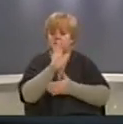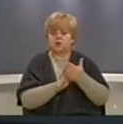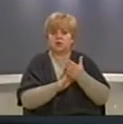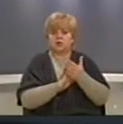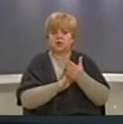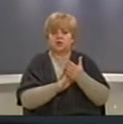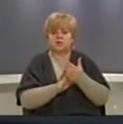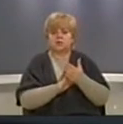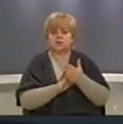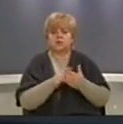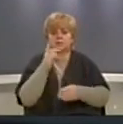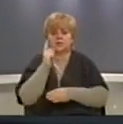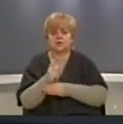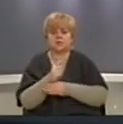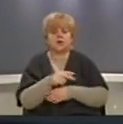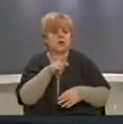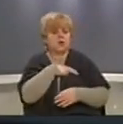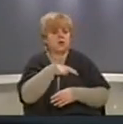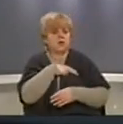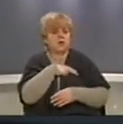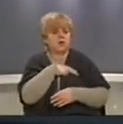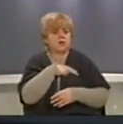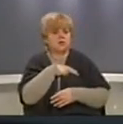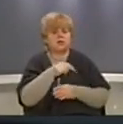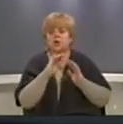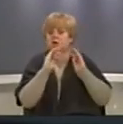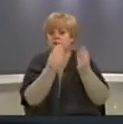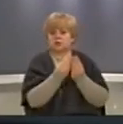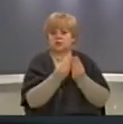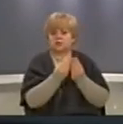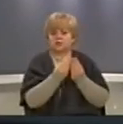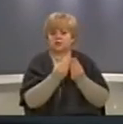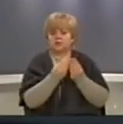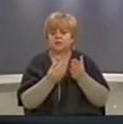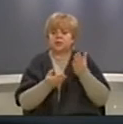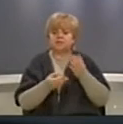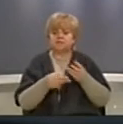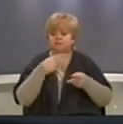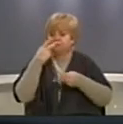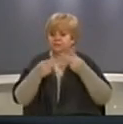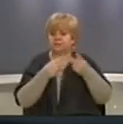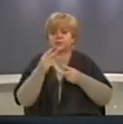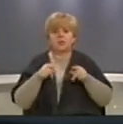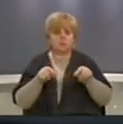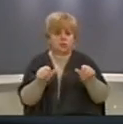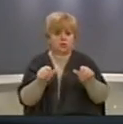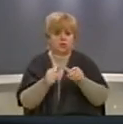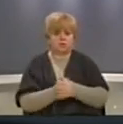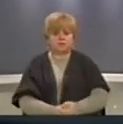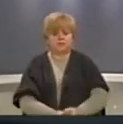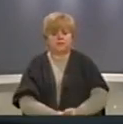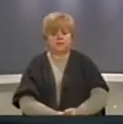nga përcaktimi i organizimit të detyrave dhe përgjegjësive të agjencisë për krahasim dhe verifikim të pronës.